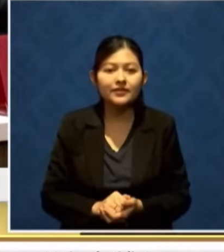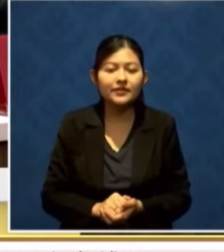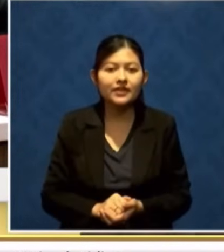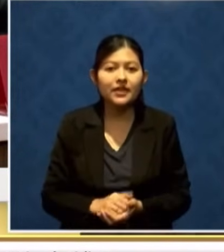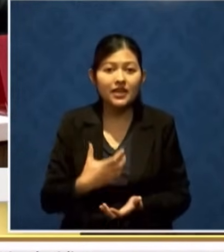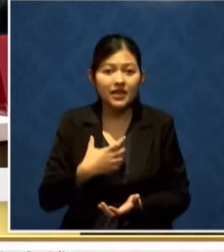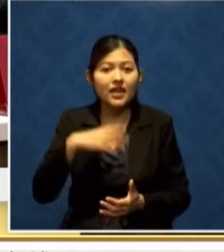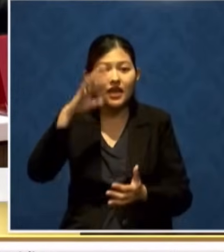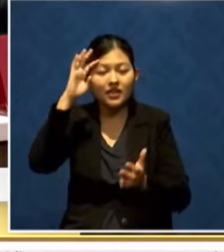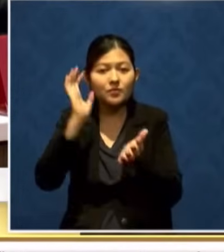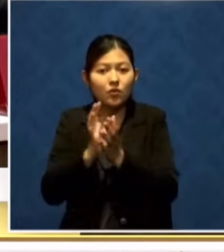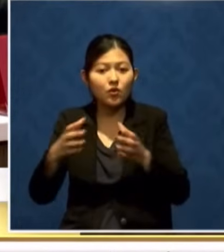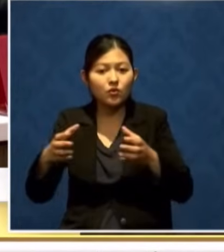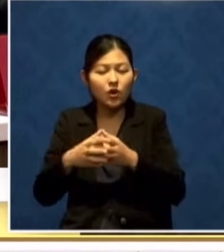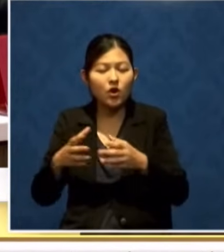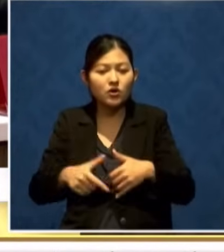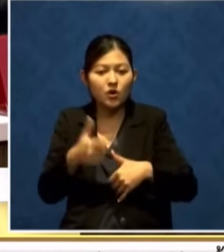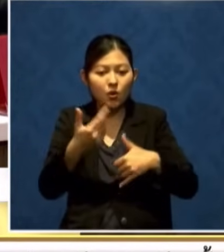องค์กรตำรวจเป็นองค์กรที่บริสุทธิ์ต้องทำหน้าที่ปฏิรูปตำรวจกฎหมายใช้เวลานานนะครับแต่ผลที่ได้รับก็เป็นข่าวอย่างนี้แล้วจะปฏิรูปตำรวจไปทำไม